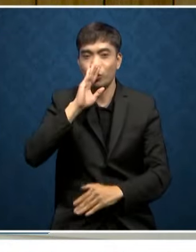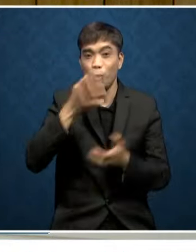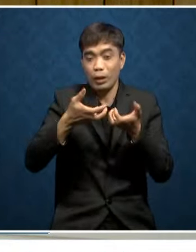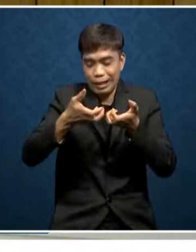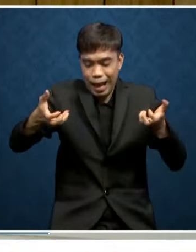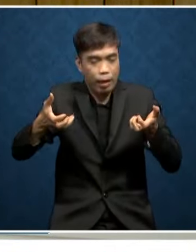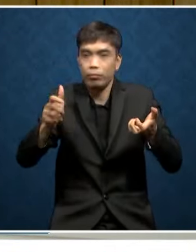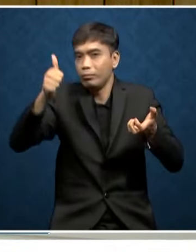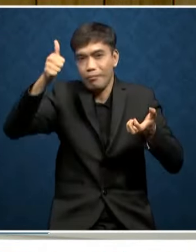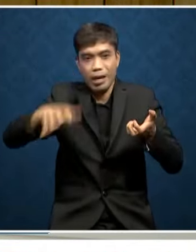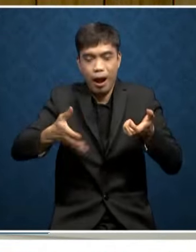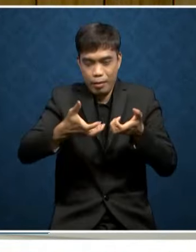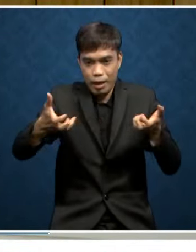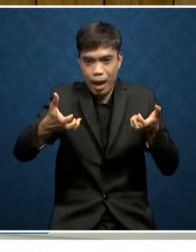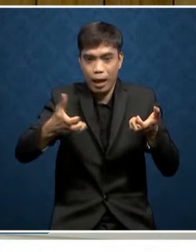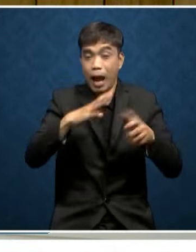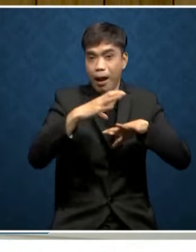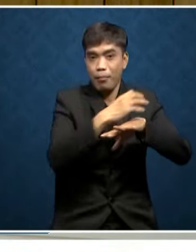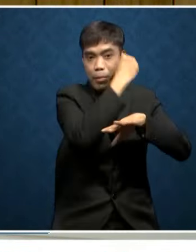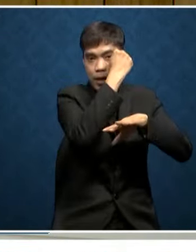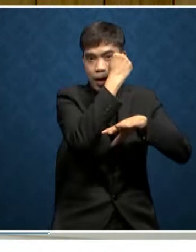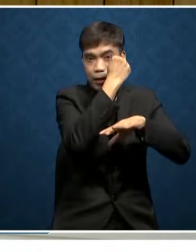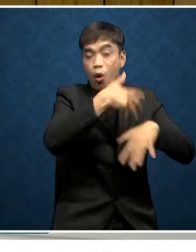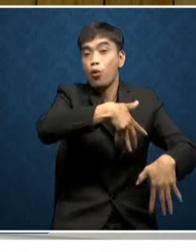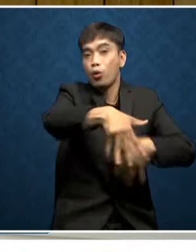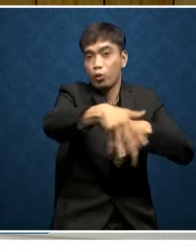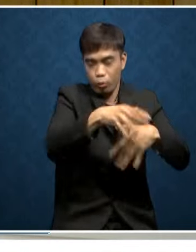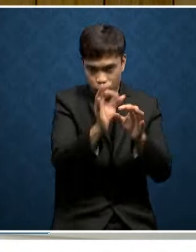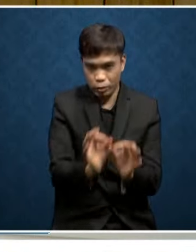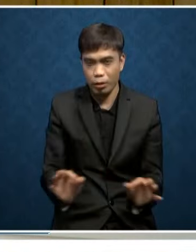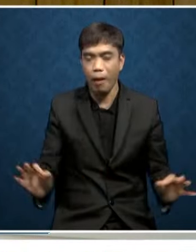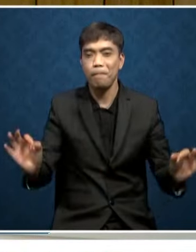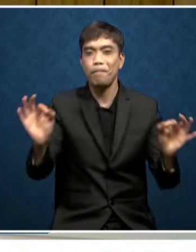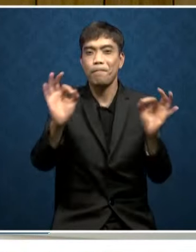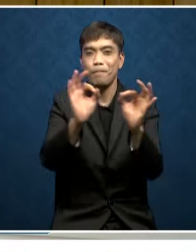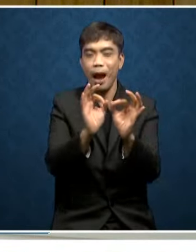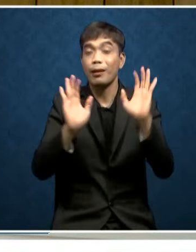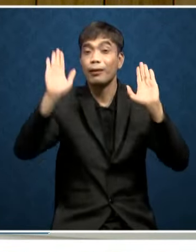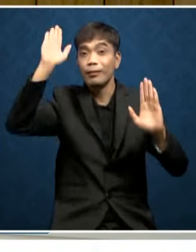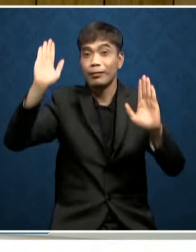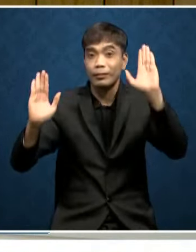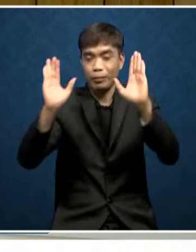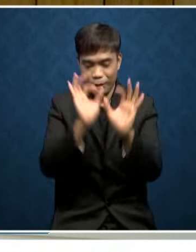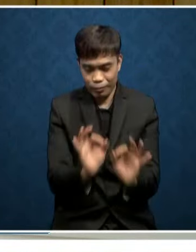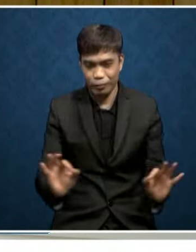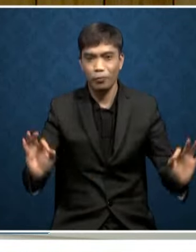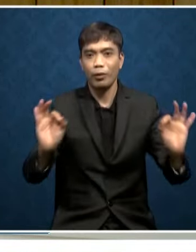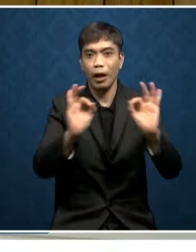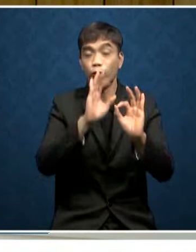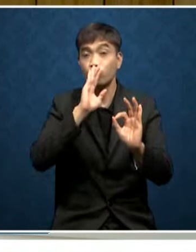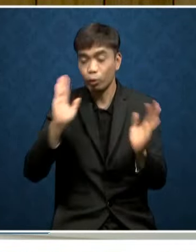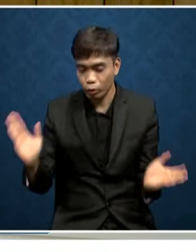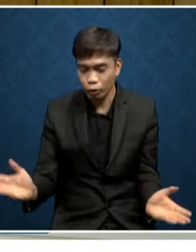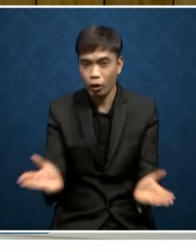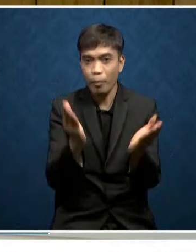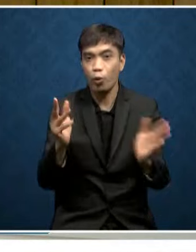ากกันได้การเมืองภาคพลเมืองจึงมีความสำคัญอย่างยิ่งในสังคมประชาธิปไตยการสนับสนุนการเส